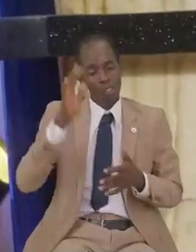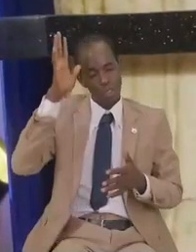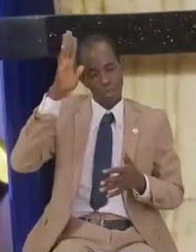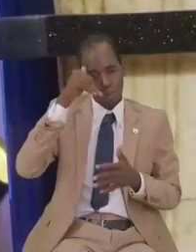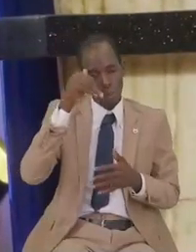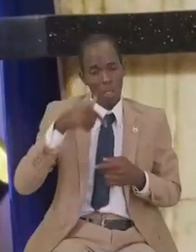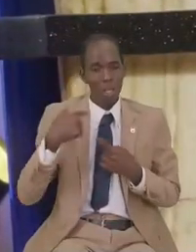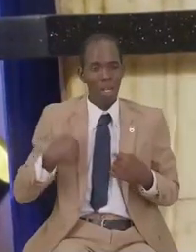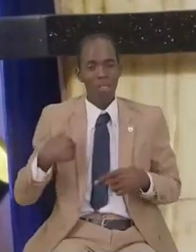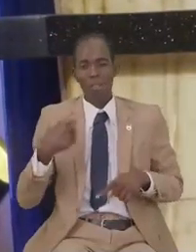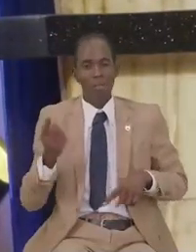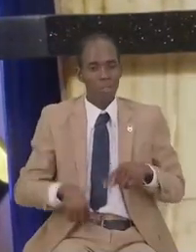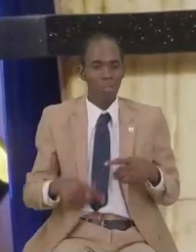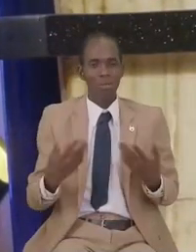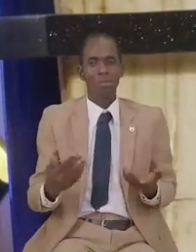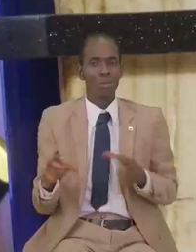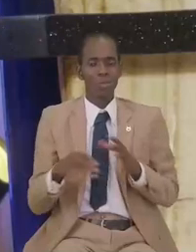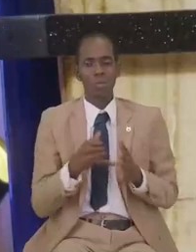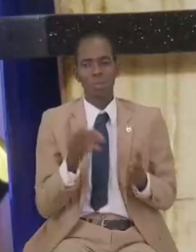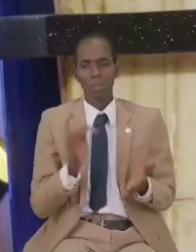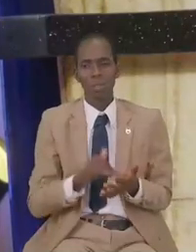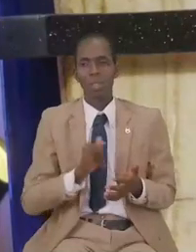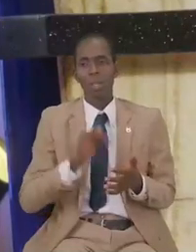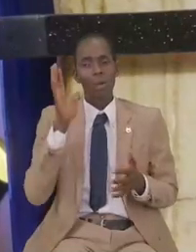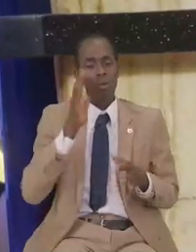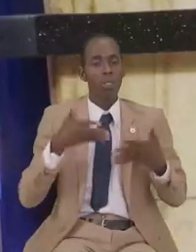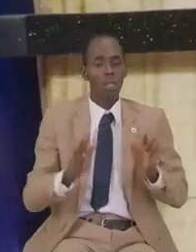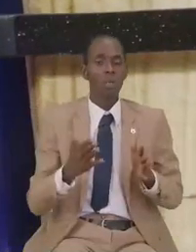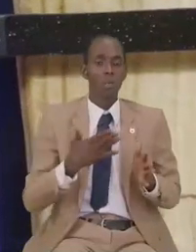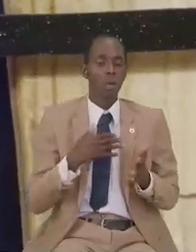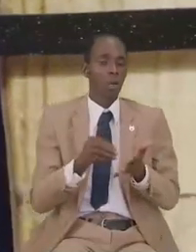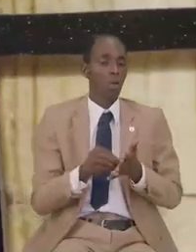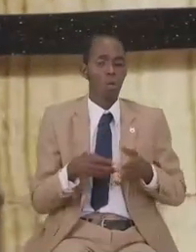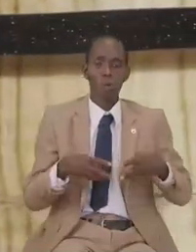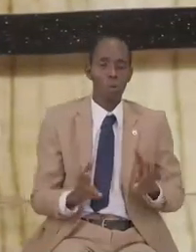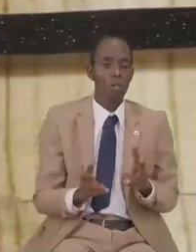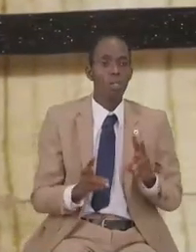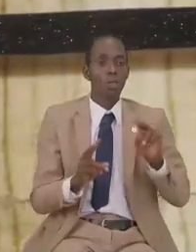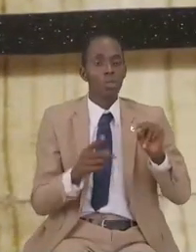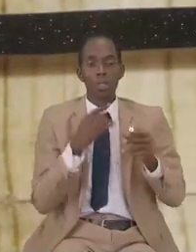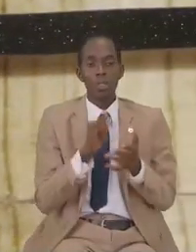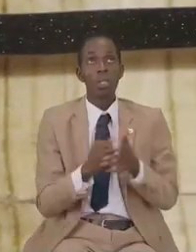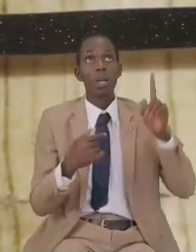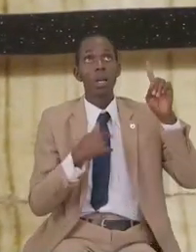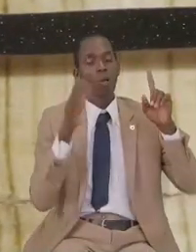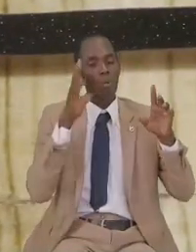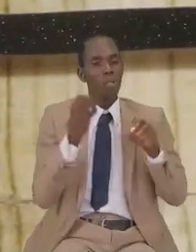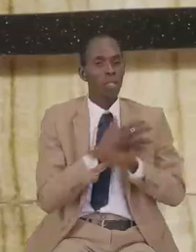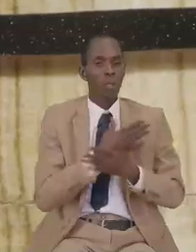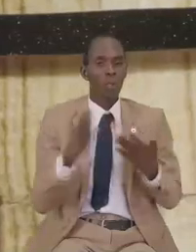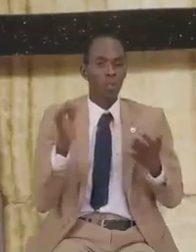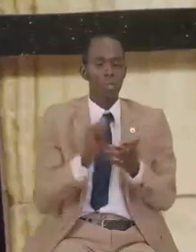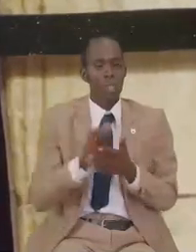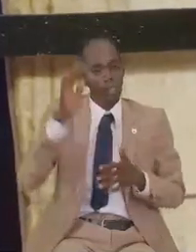ne peux plus faire cela, moi je vais faire ce que je veux. Je vous donnerai un cœur nouveau et je mettrai en